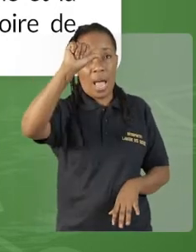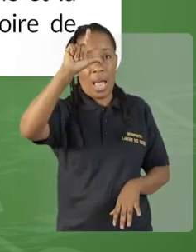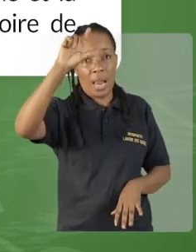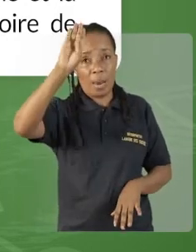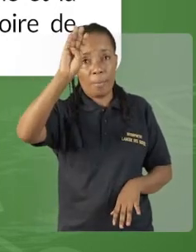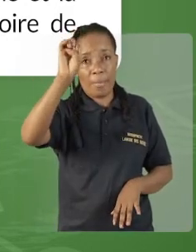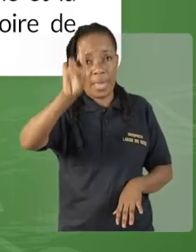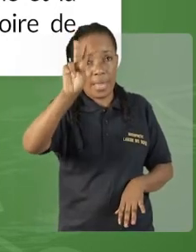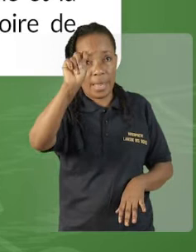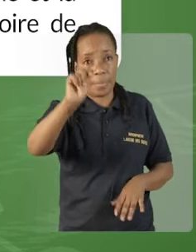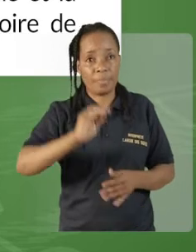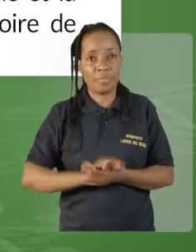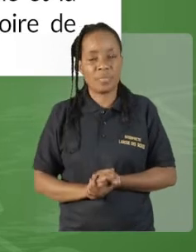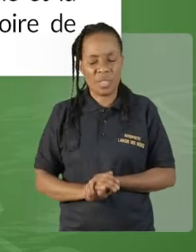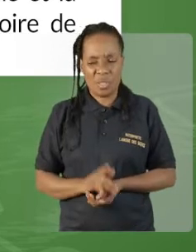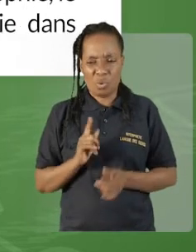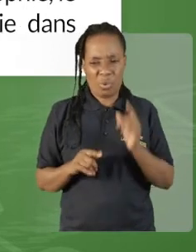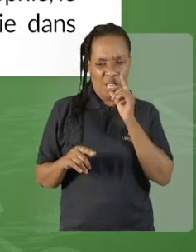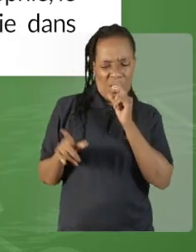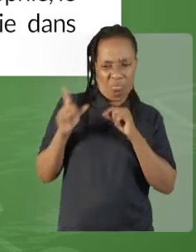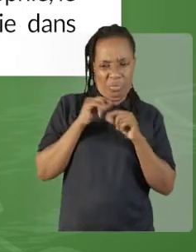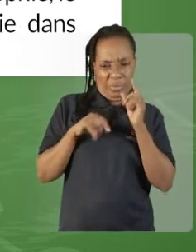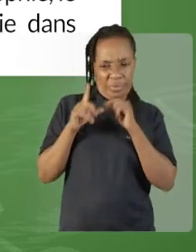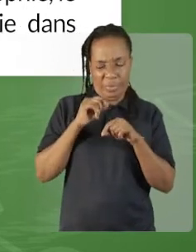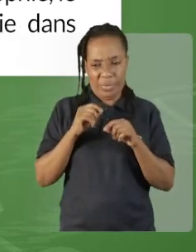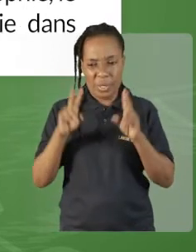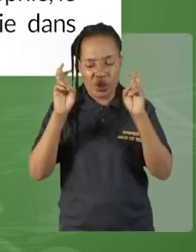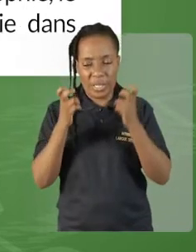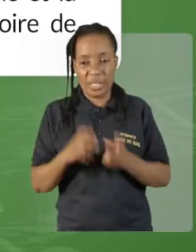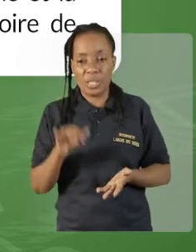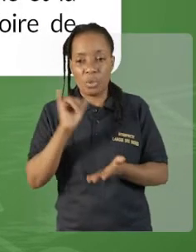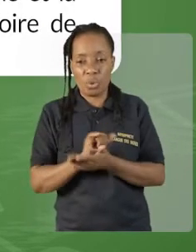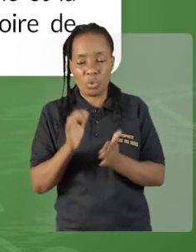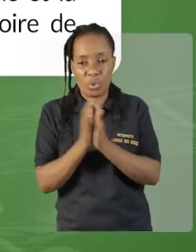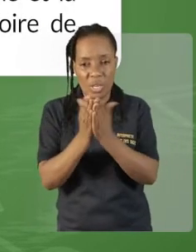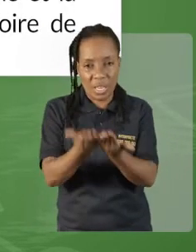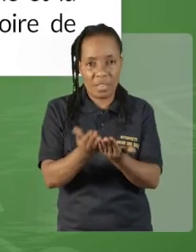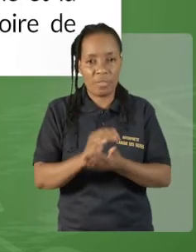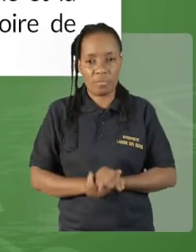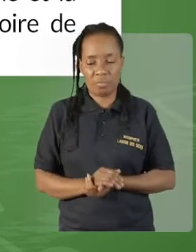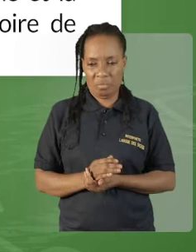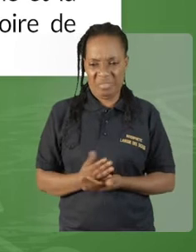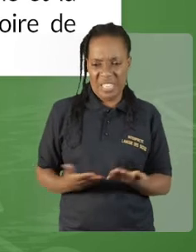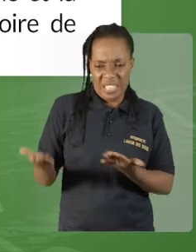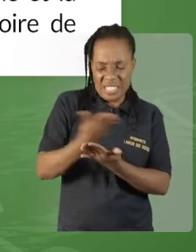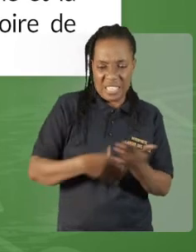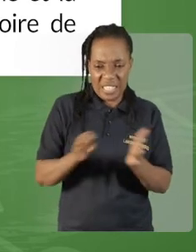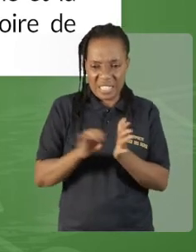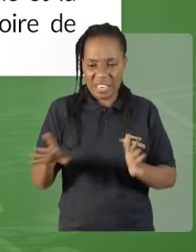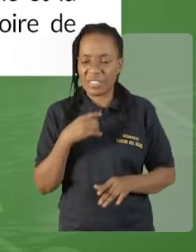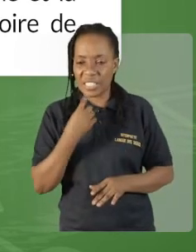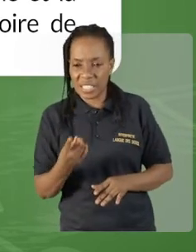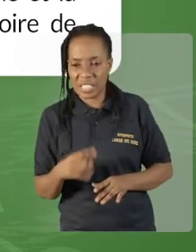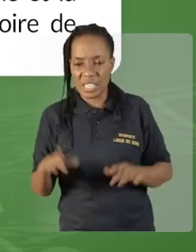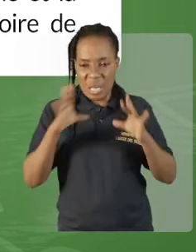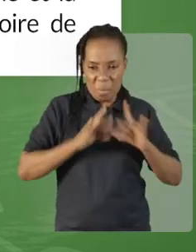Commentant le titre de cette œuvre, certains élèves affirment que le mythe est un conte.